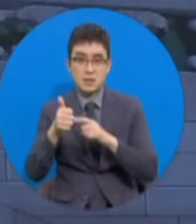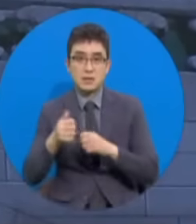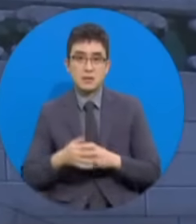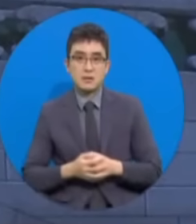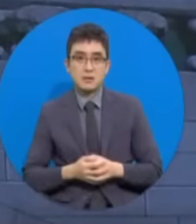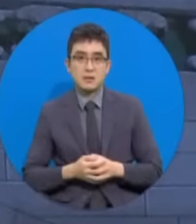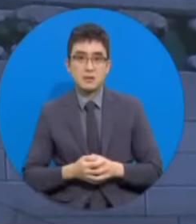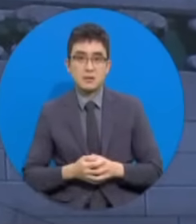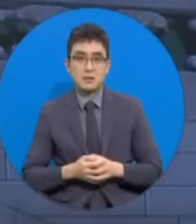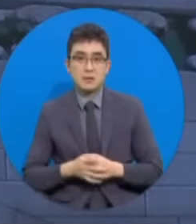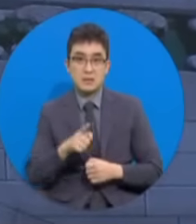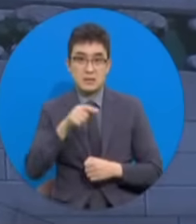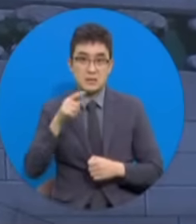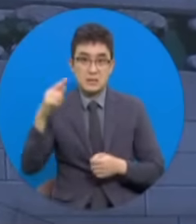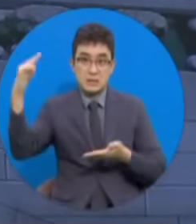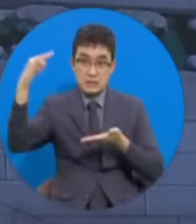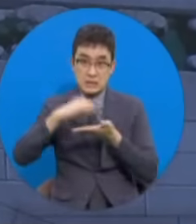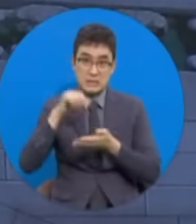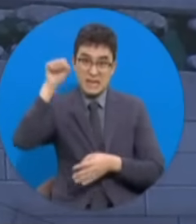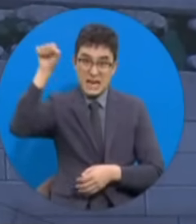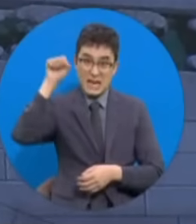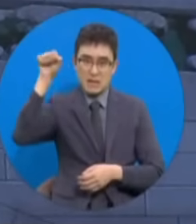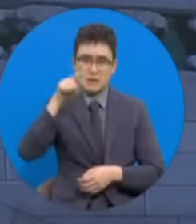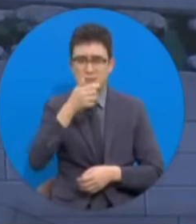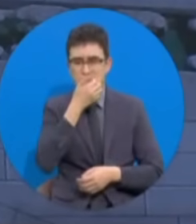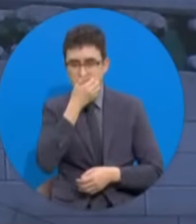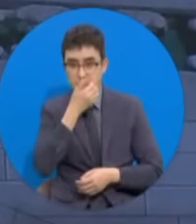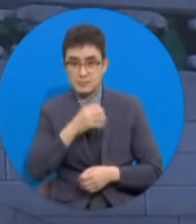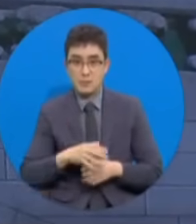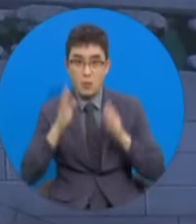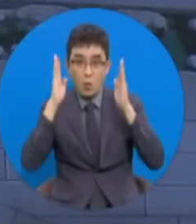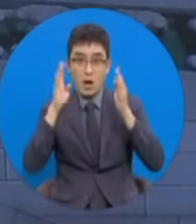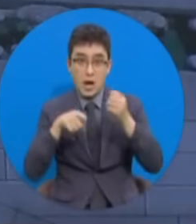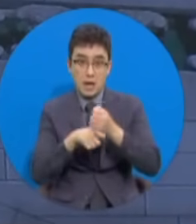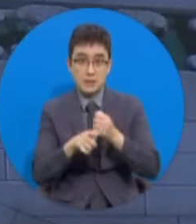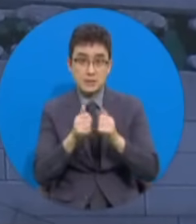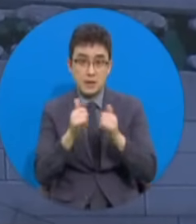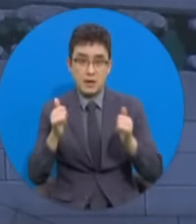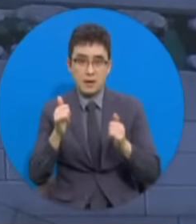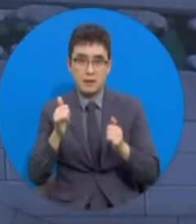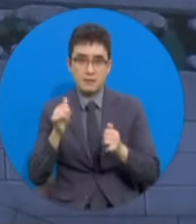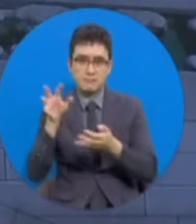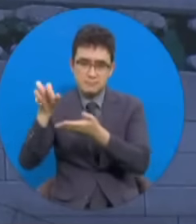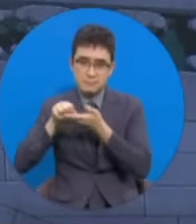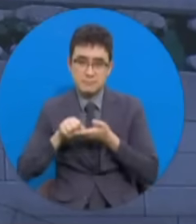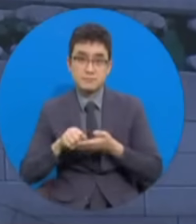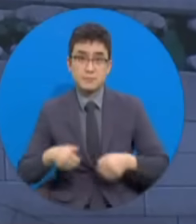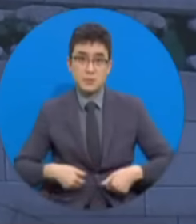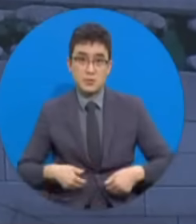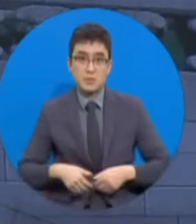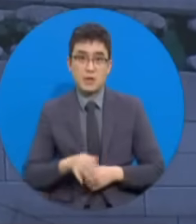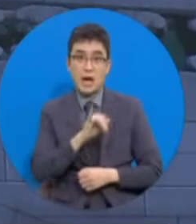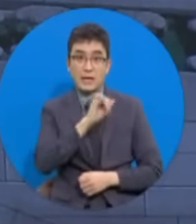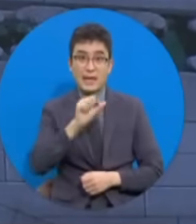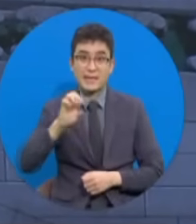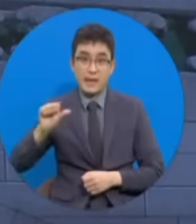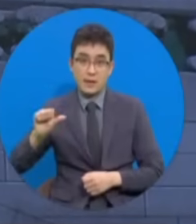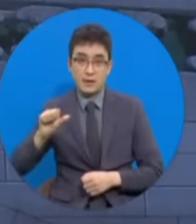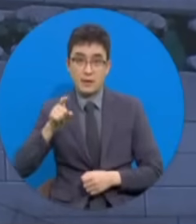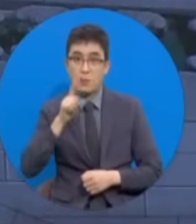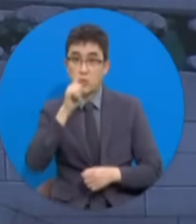국격을 해치고 부끄러운 일이다라고 질타하며 과학자의 말을 들어야 한다라고 밝혔습니다. 민주당에서 IAEA